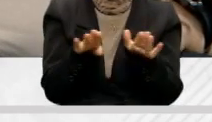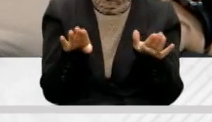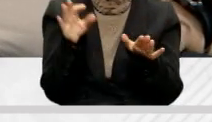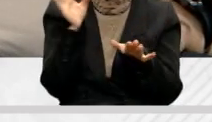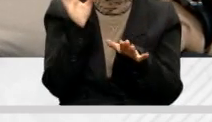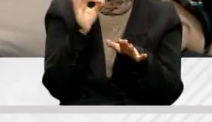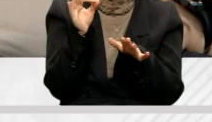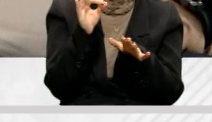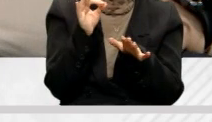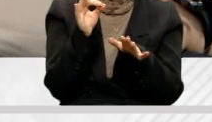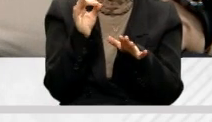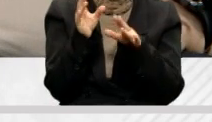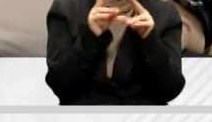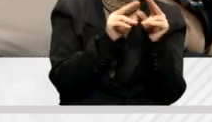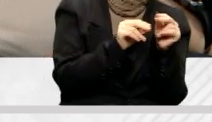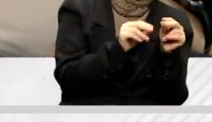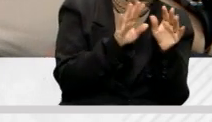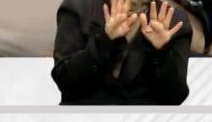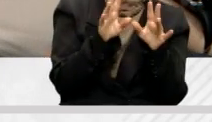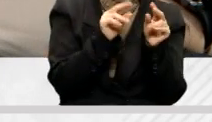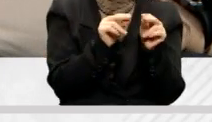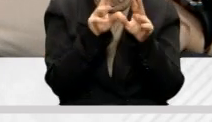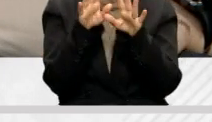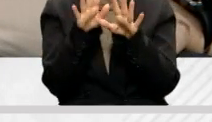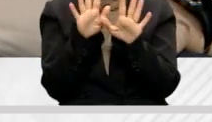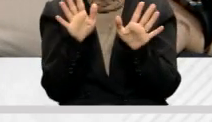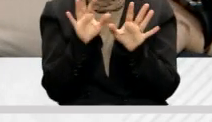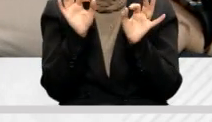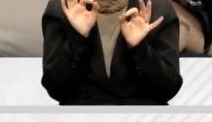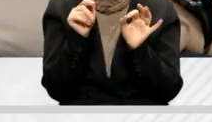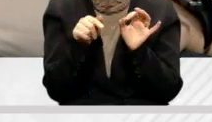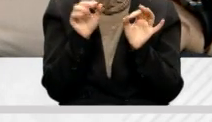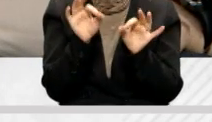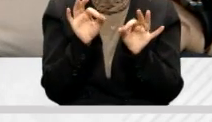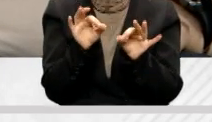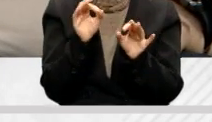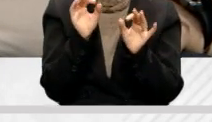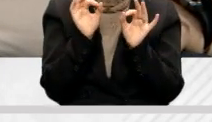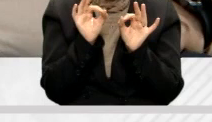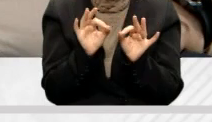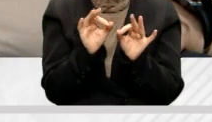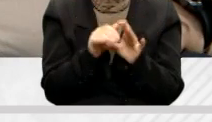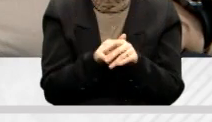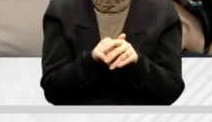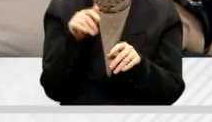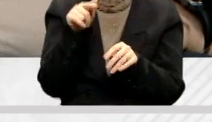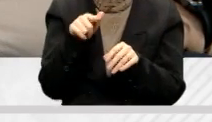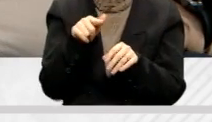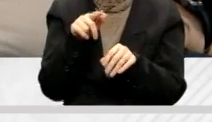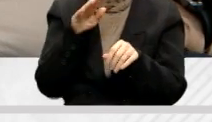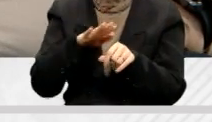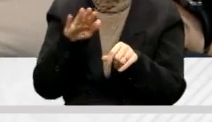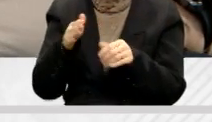girse de uyuyamıyor. Doğduğundan beri böyle demiş. Şimdi bu çocuklar da öncelikle kaç